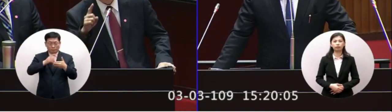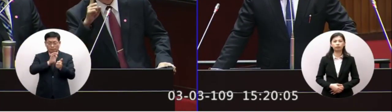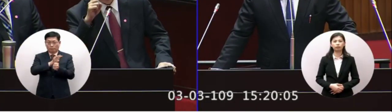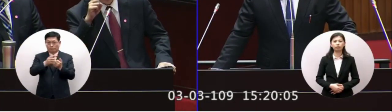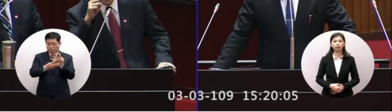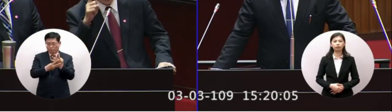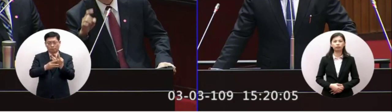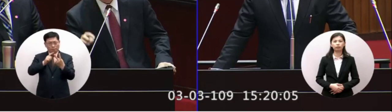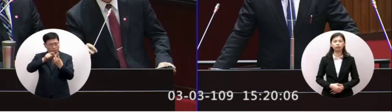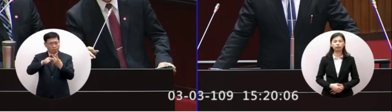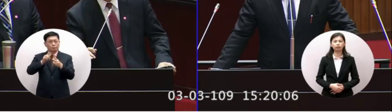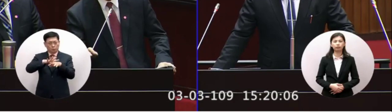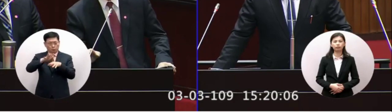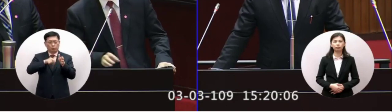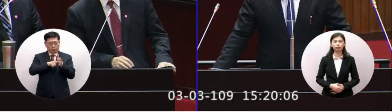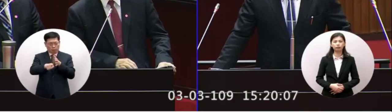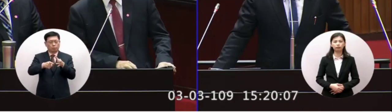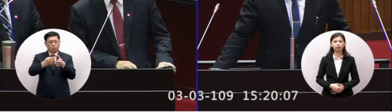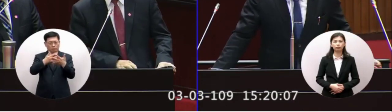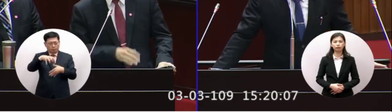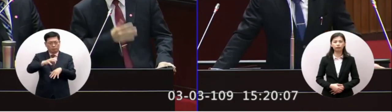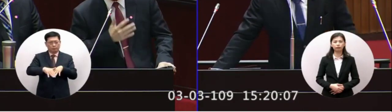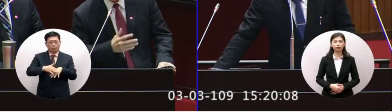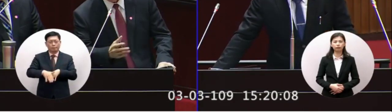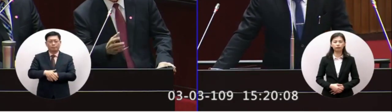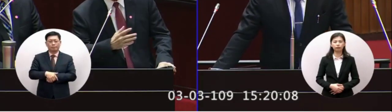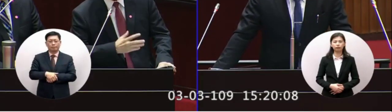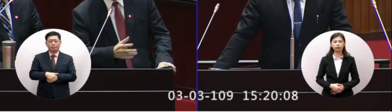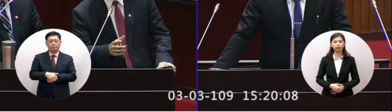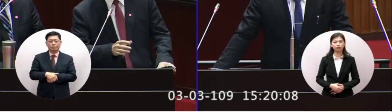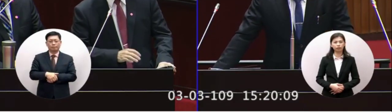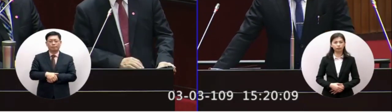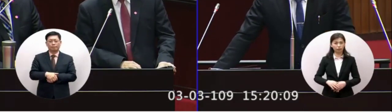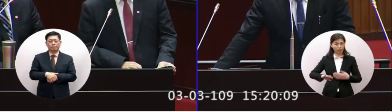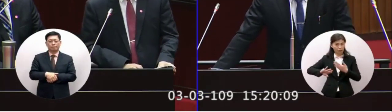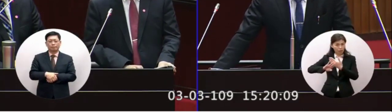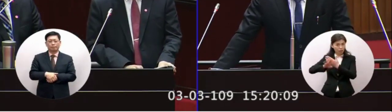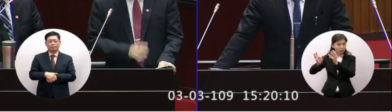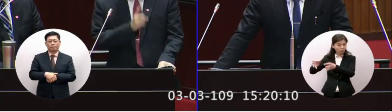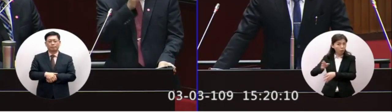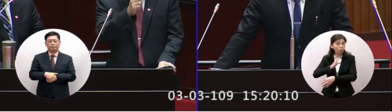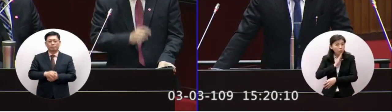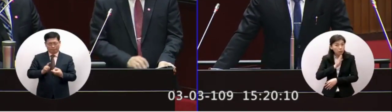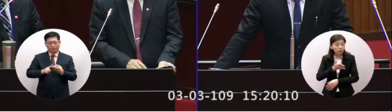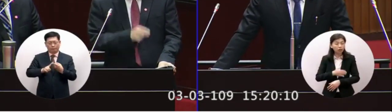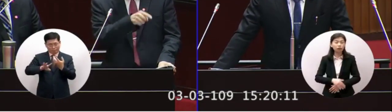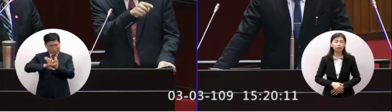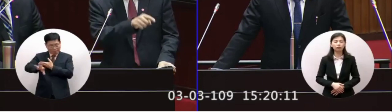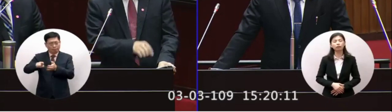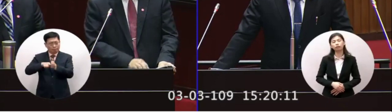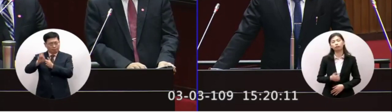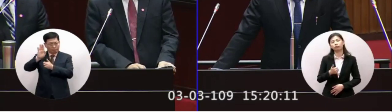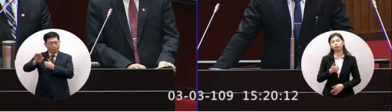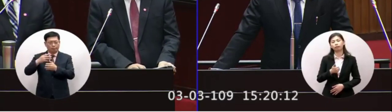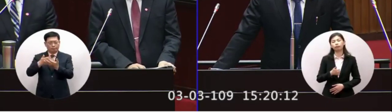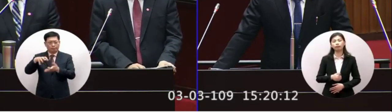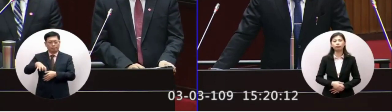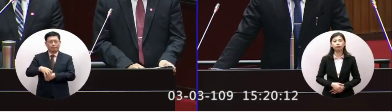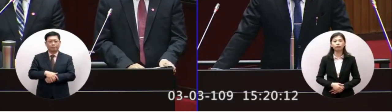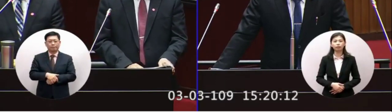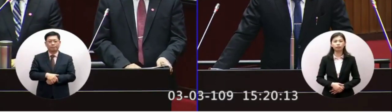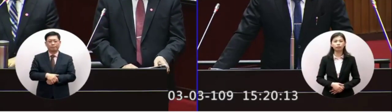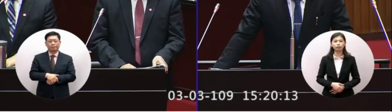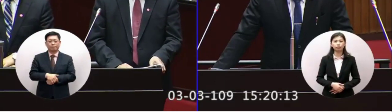的服务业，我们会成立专属网站。 OK， 是另外的网站嘛？针对这次的疫情的嘛 ？OK，